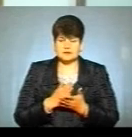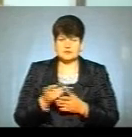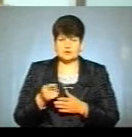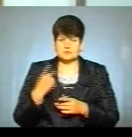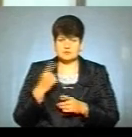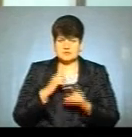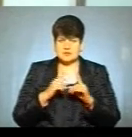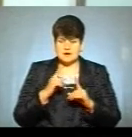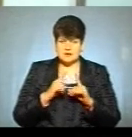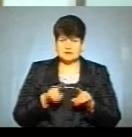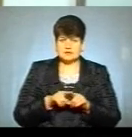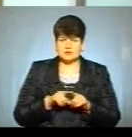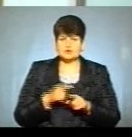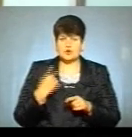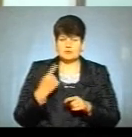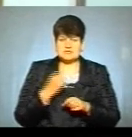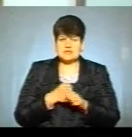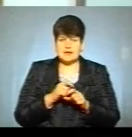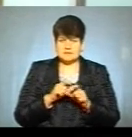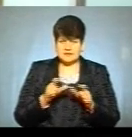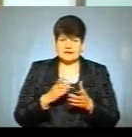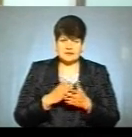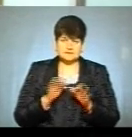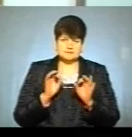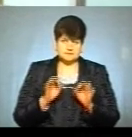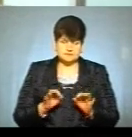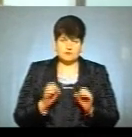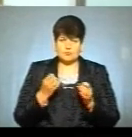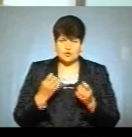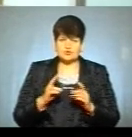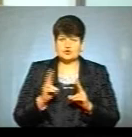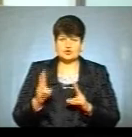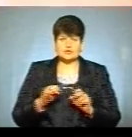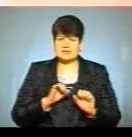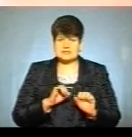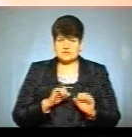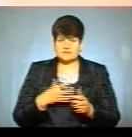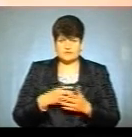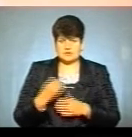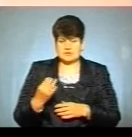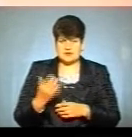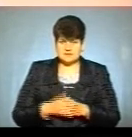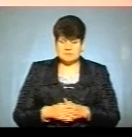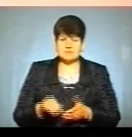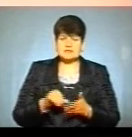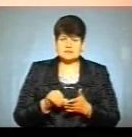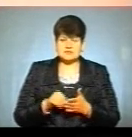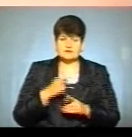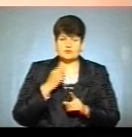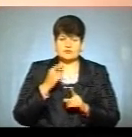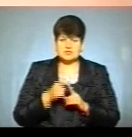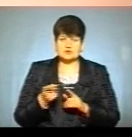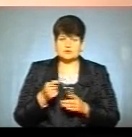Тернопільська обласна рада, а також Тернопільська обласна аптека, є правомірними, просто ніхто їх не відстоював свої інтереси. Представник відповідача